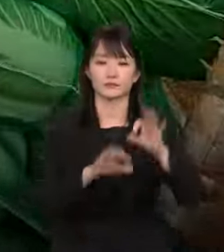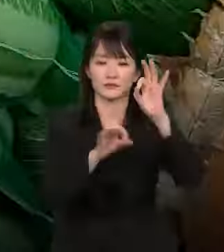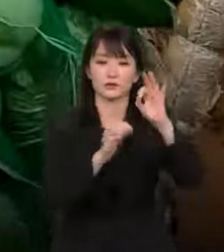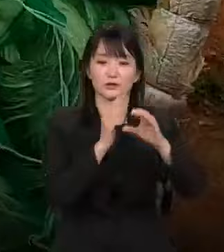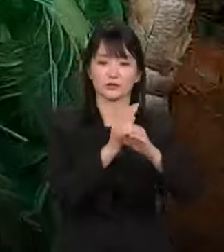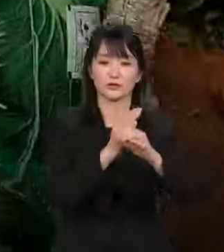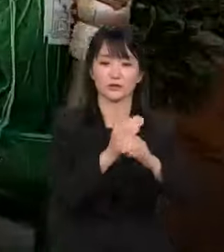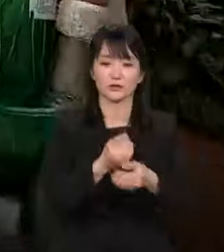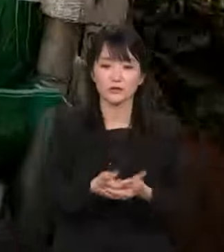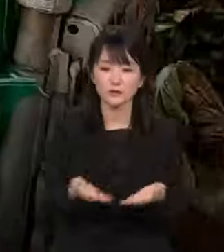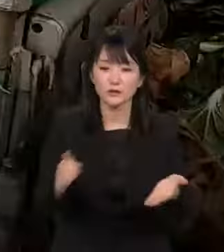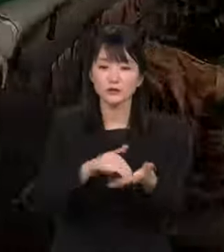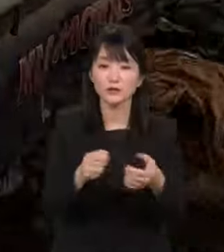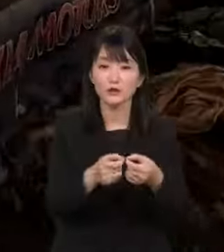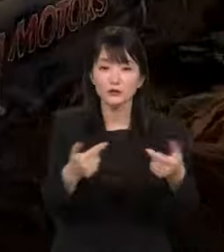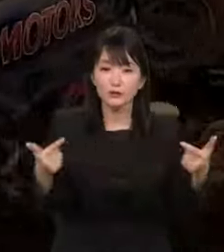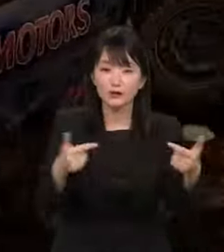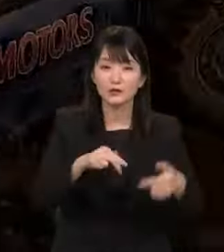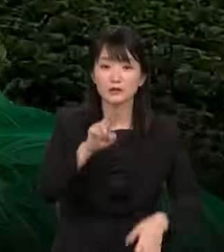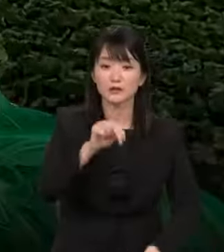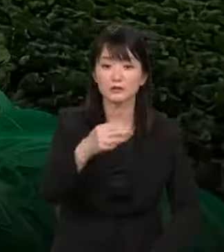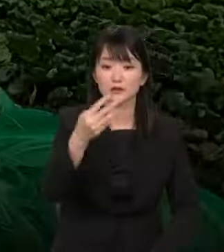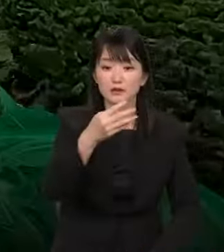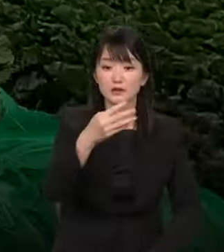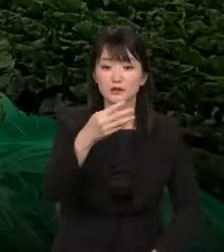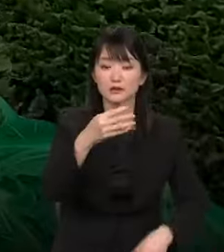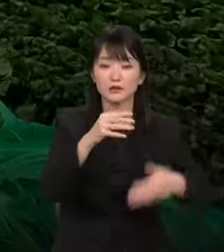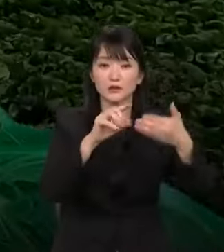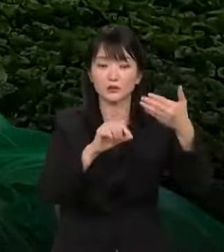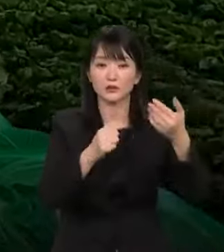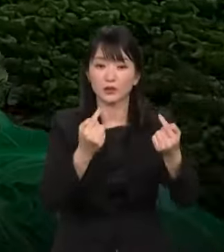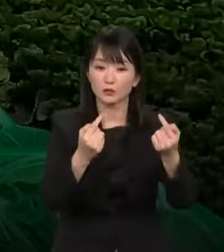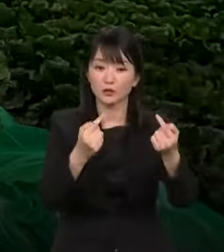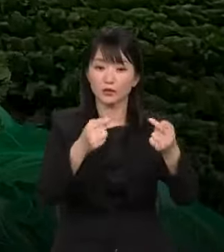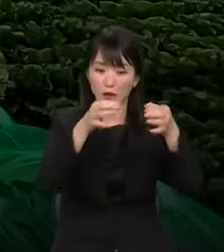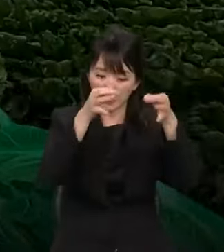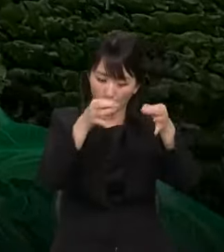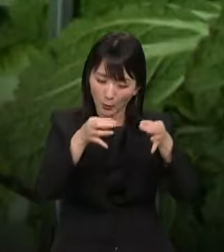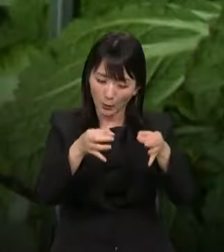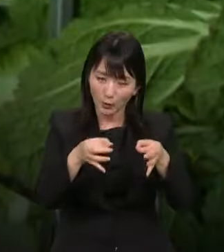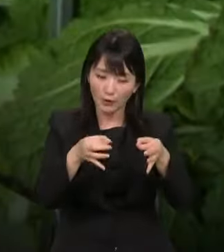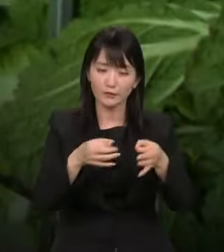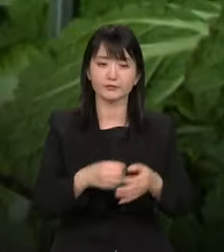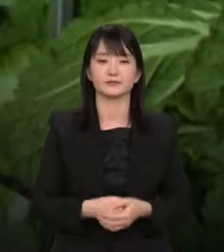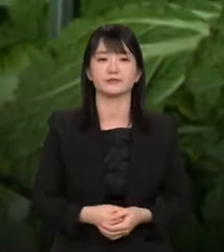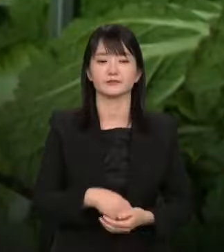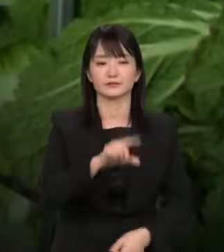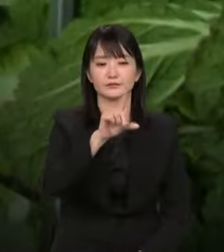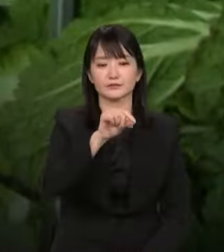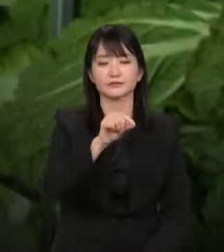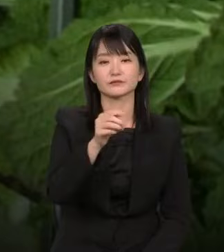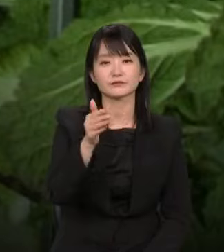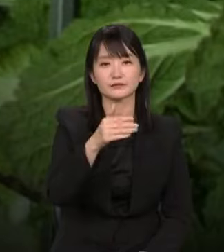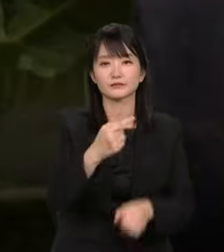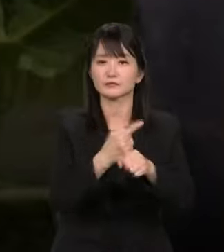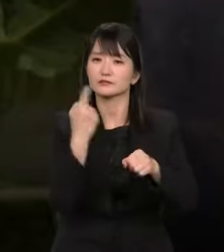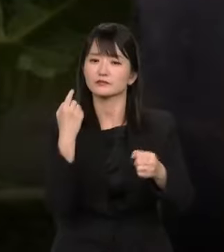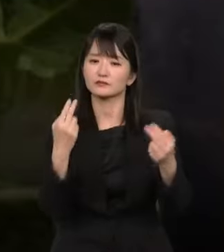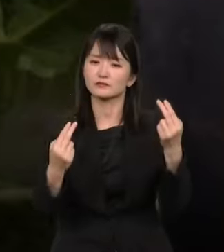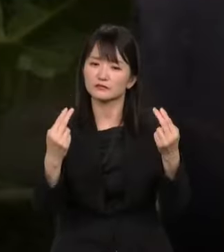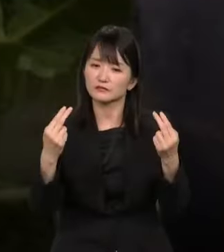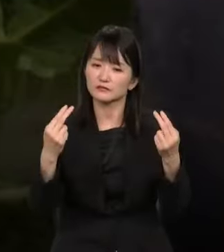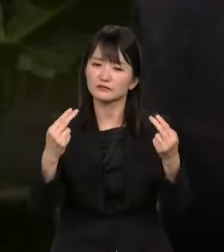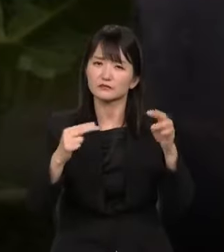출하지가 늘어나면서 24,000원대던 지난달보다 가격이 내리긴 했는데 만원대던 지난해 10월과